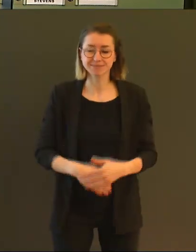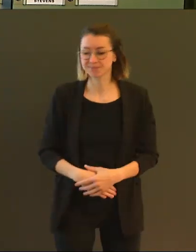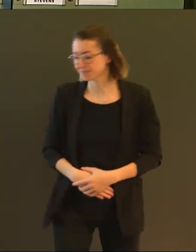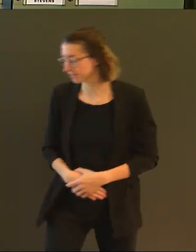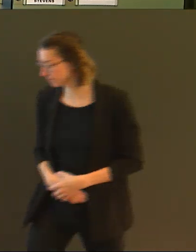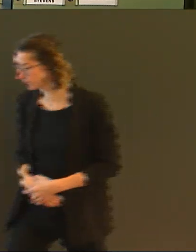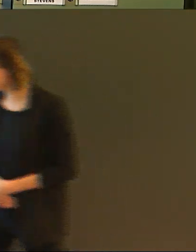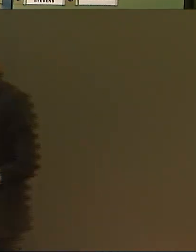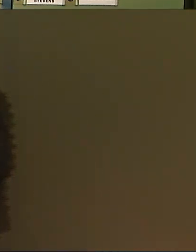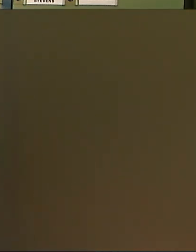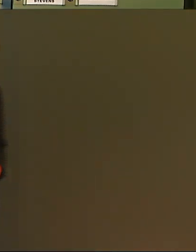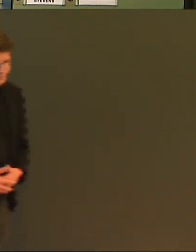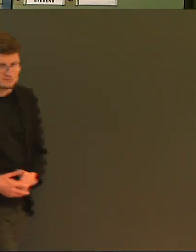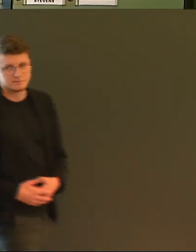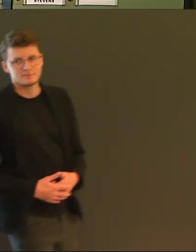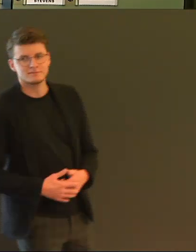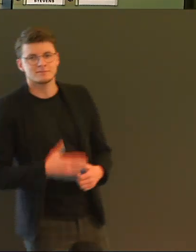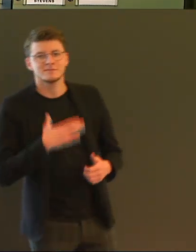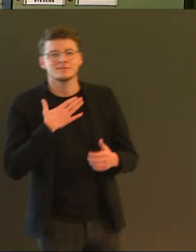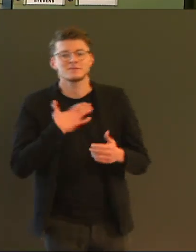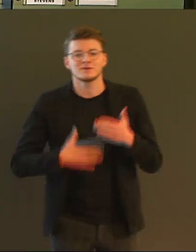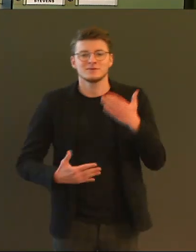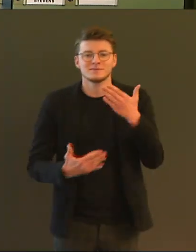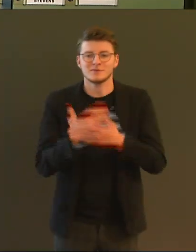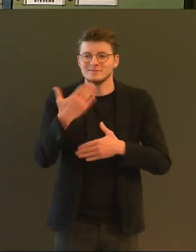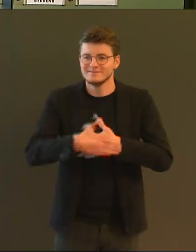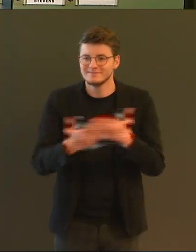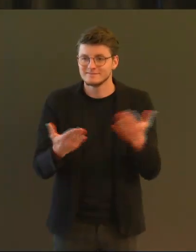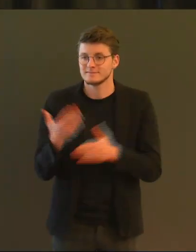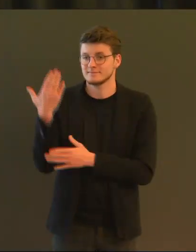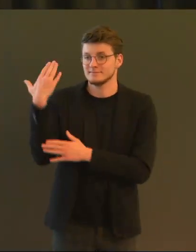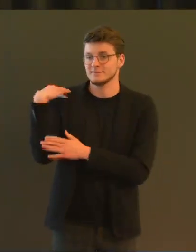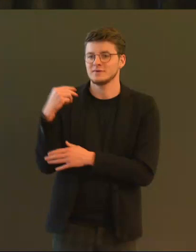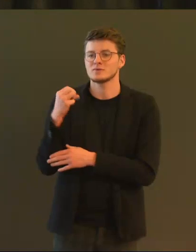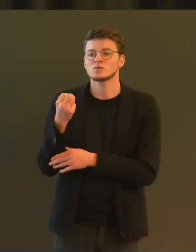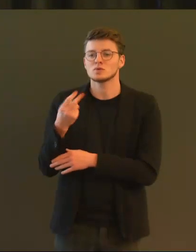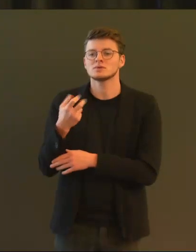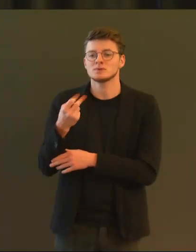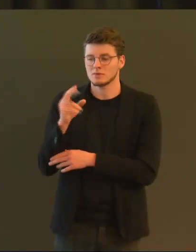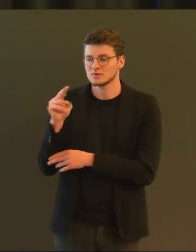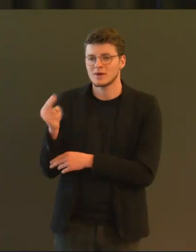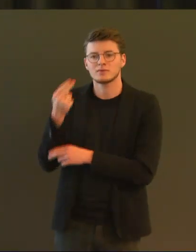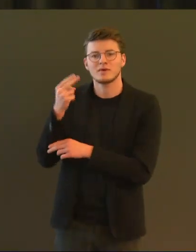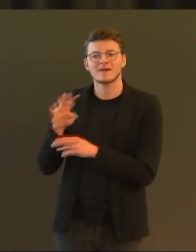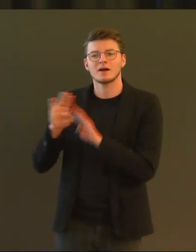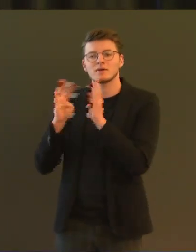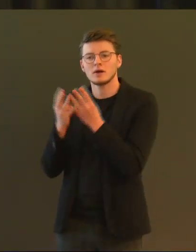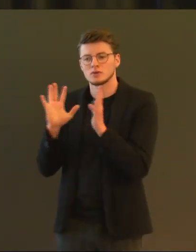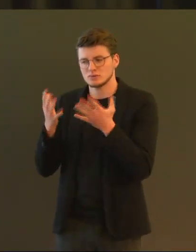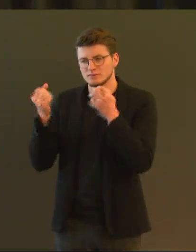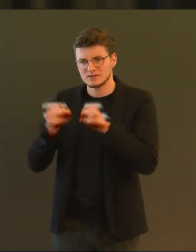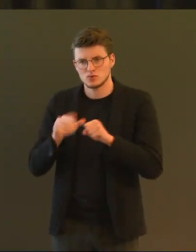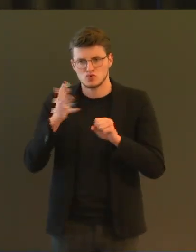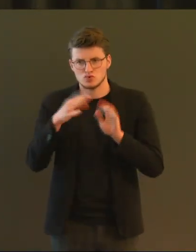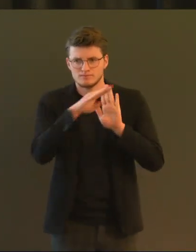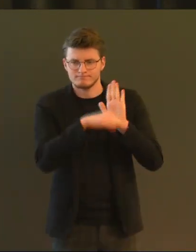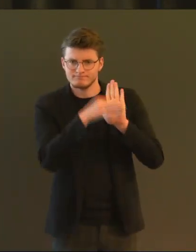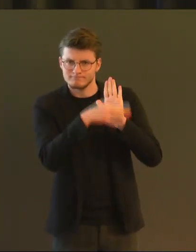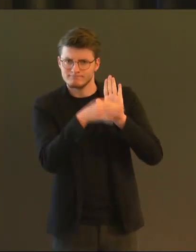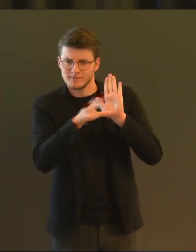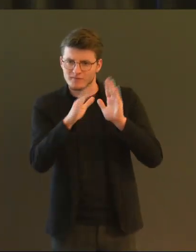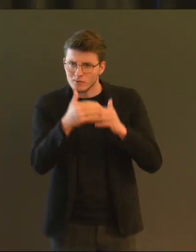Goedemorgen. De Nationale Veiligheidsraad heeft woensdag een aantal beslissingen genomen in de graduele afbouw van de maatregelen. Dit